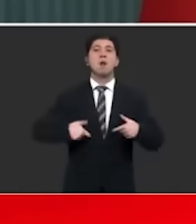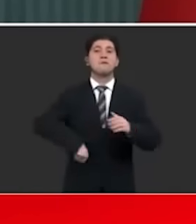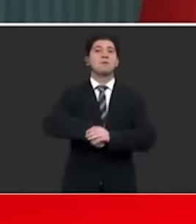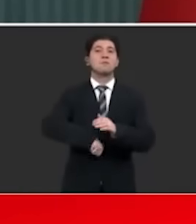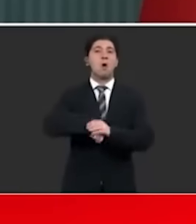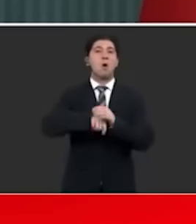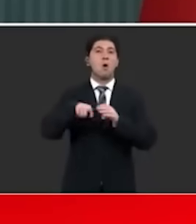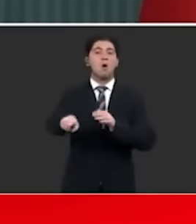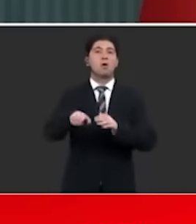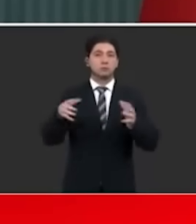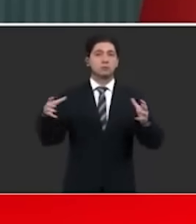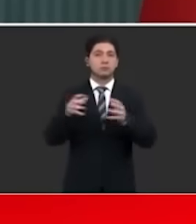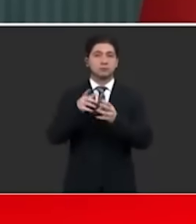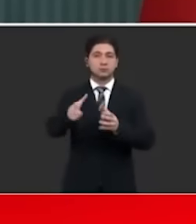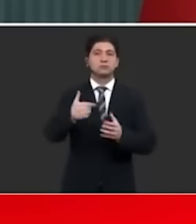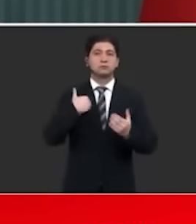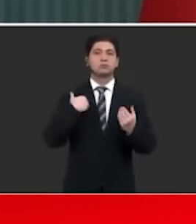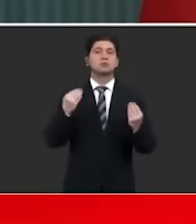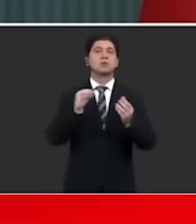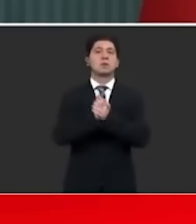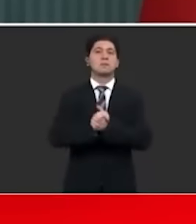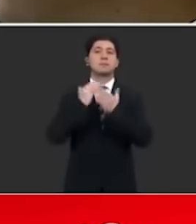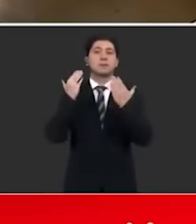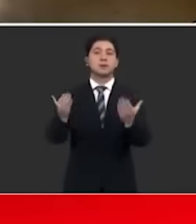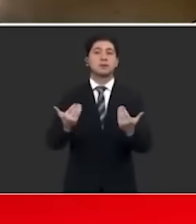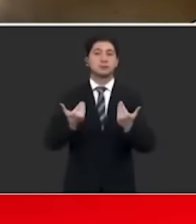takımımızı canı gönülden tebrik ediyorum.